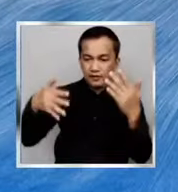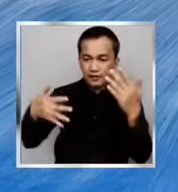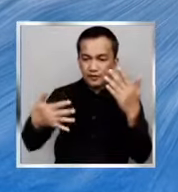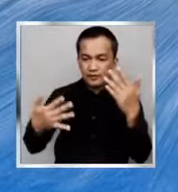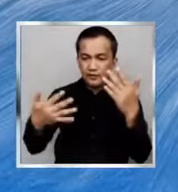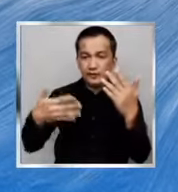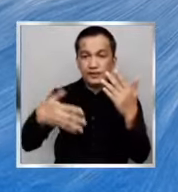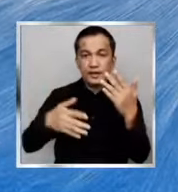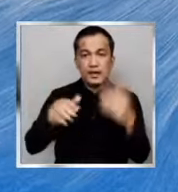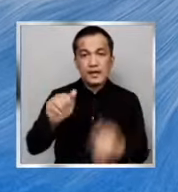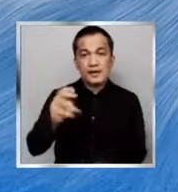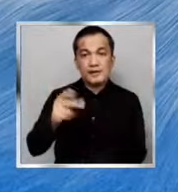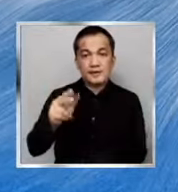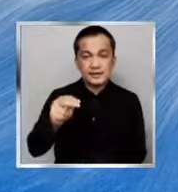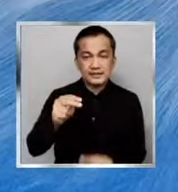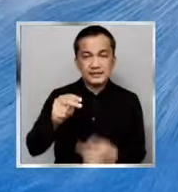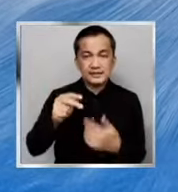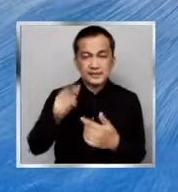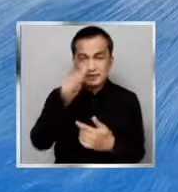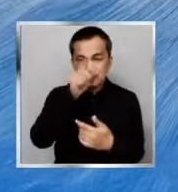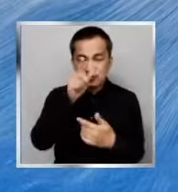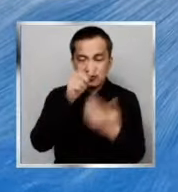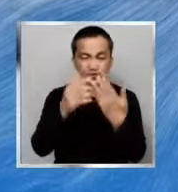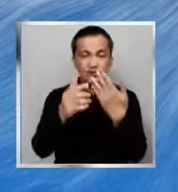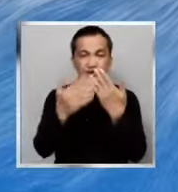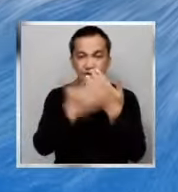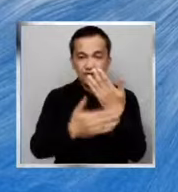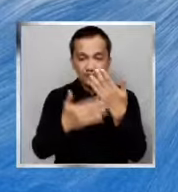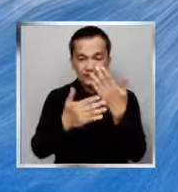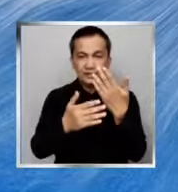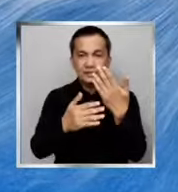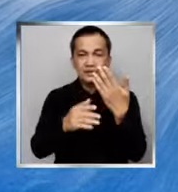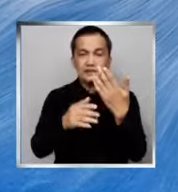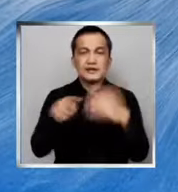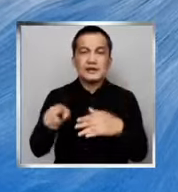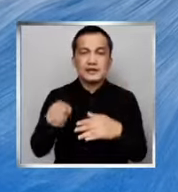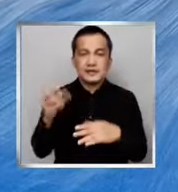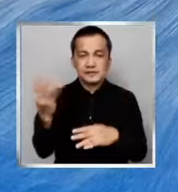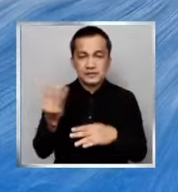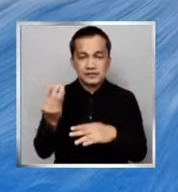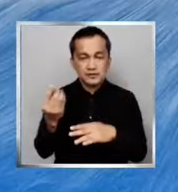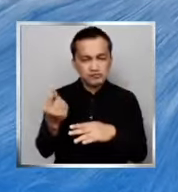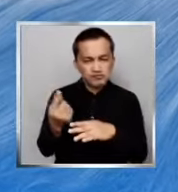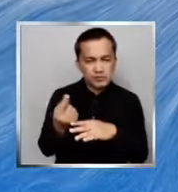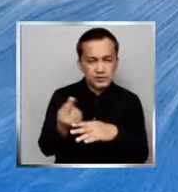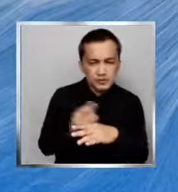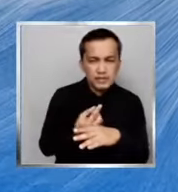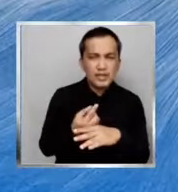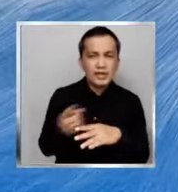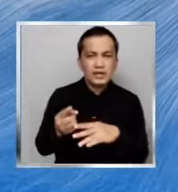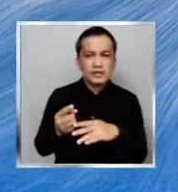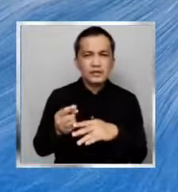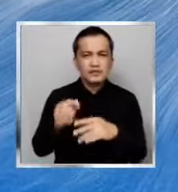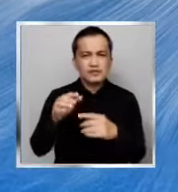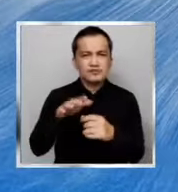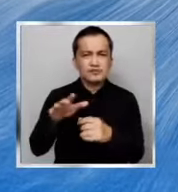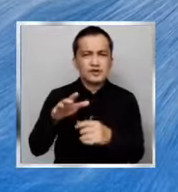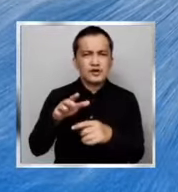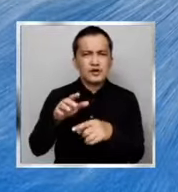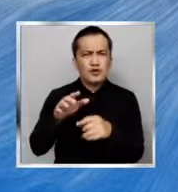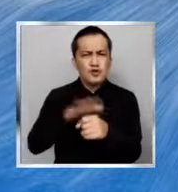bahagi ng Luzon habang sheer line at localized thunderstorms pa rin ang magpapaulan sa iba pang bahagi ng